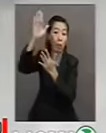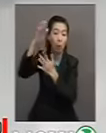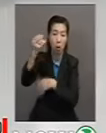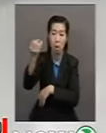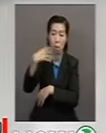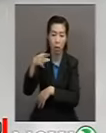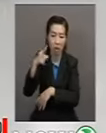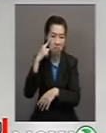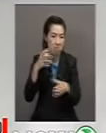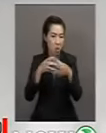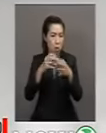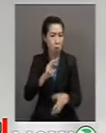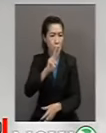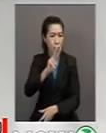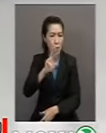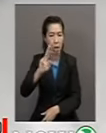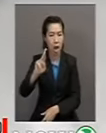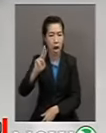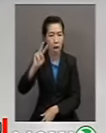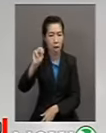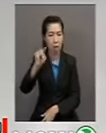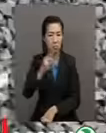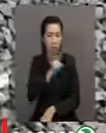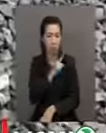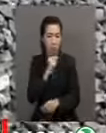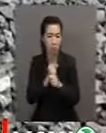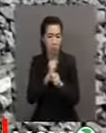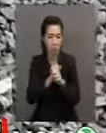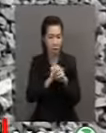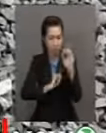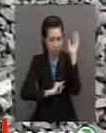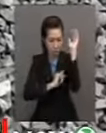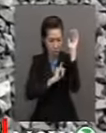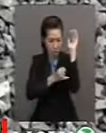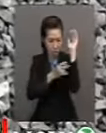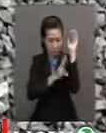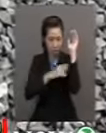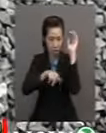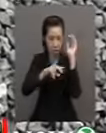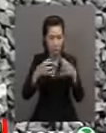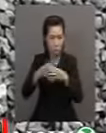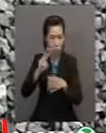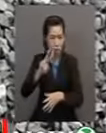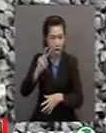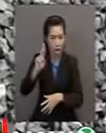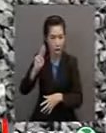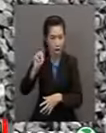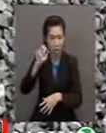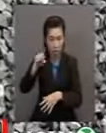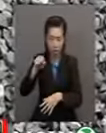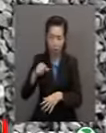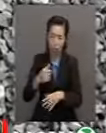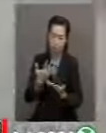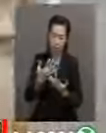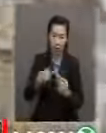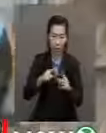ถึงกลุ่ม brnที่บอกว่าเป็นคนก่อเหตุซะเองใน 7จังหวัดทางภาคใต้ตอนบนเพราะว่าในสำนวนของตำรวจก็ยังไม่